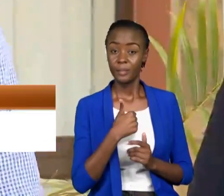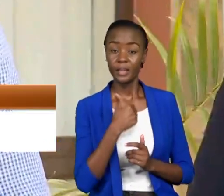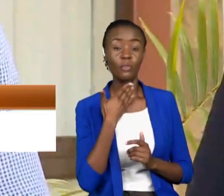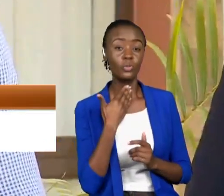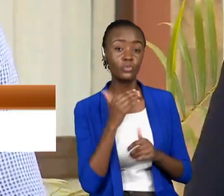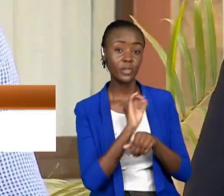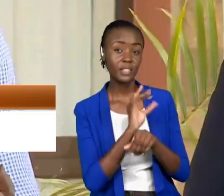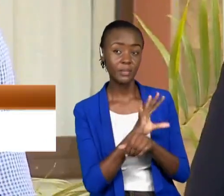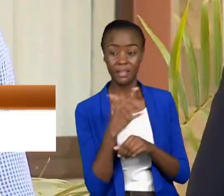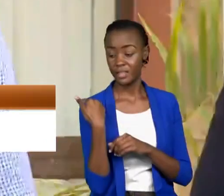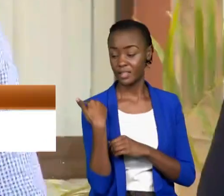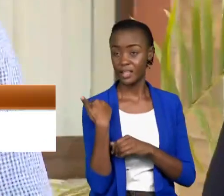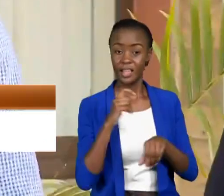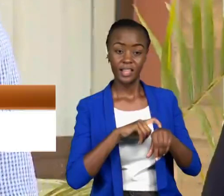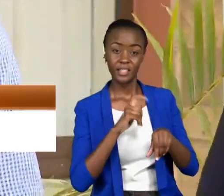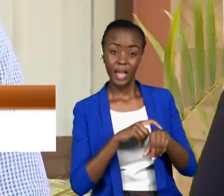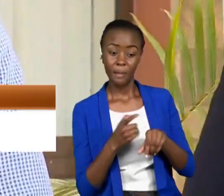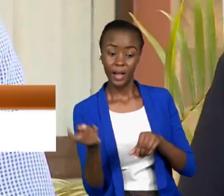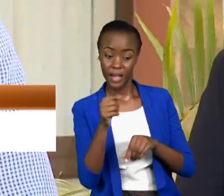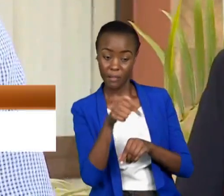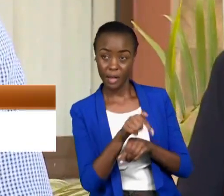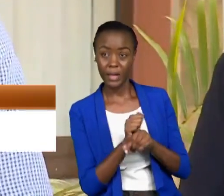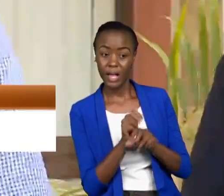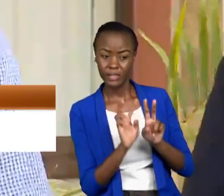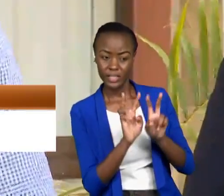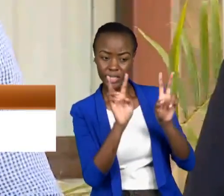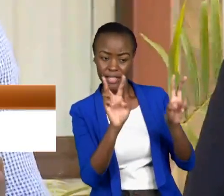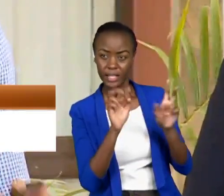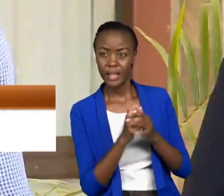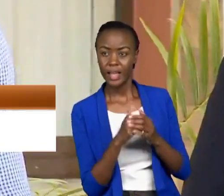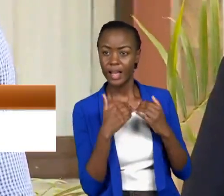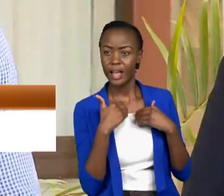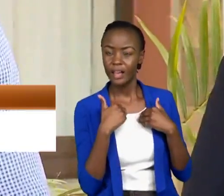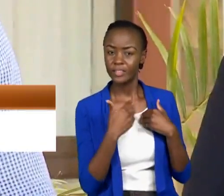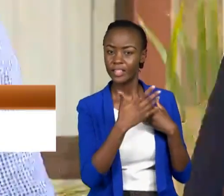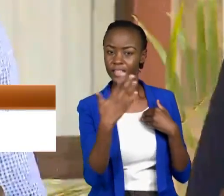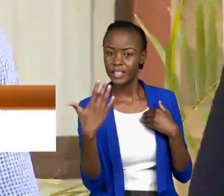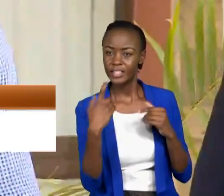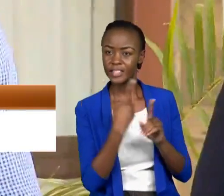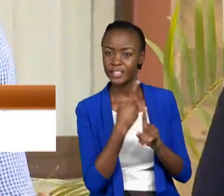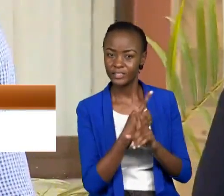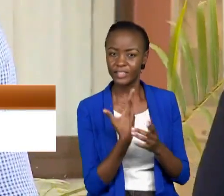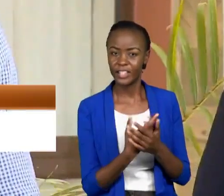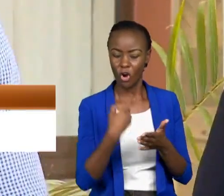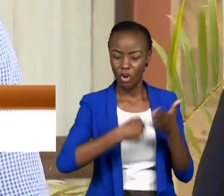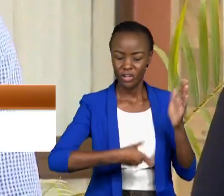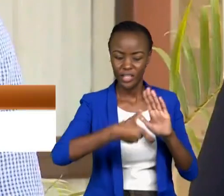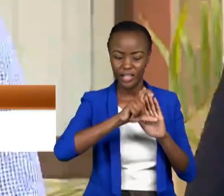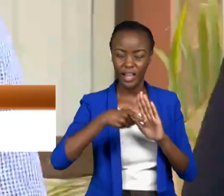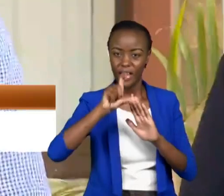kwamba kwa sababu jana tulipokuwa tukiwasili tuliweza kupata kwamba kuna bei ya bidhaa zimezidi kupanda. Vile vile